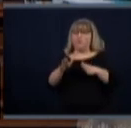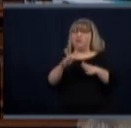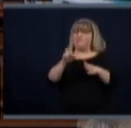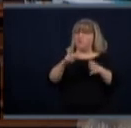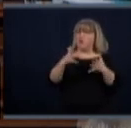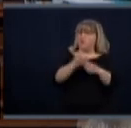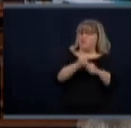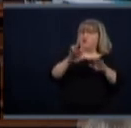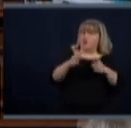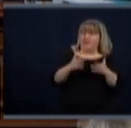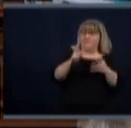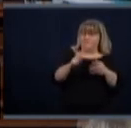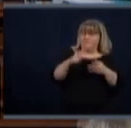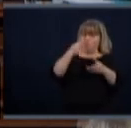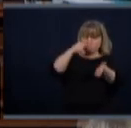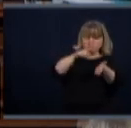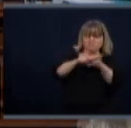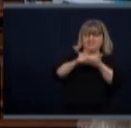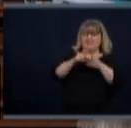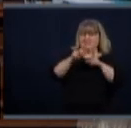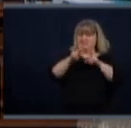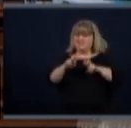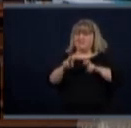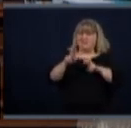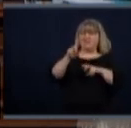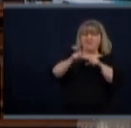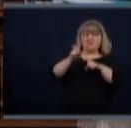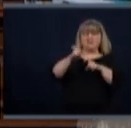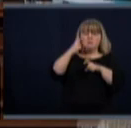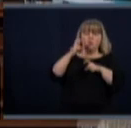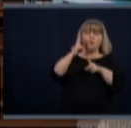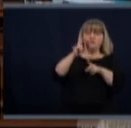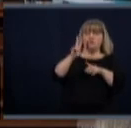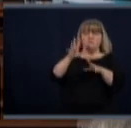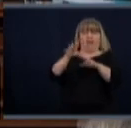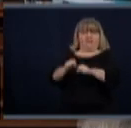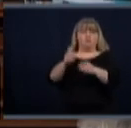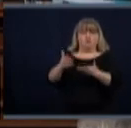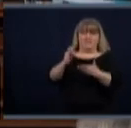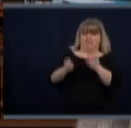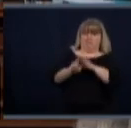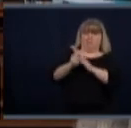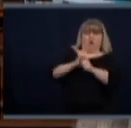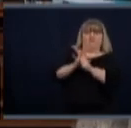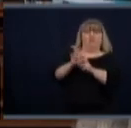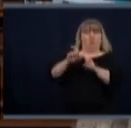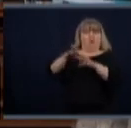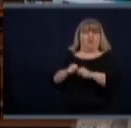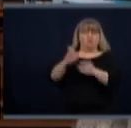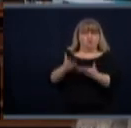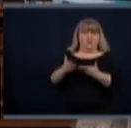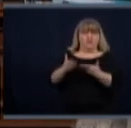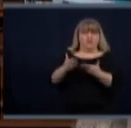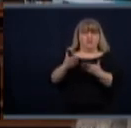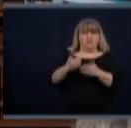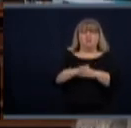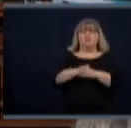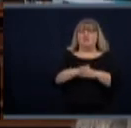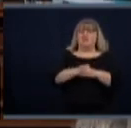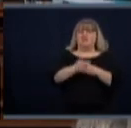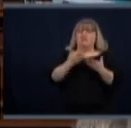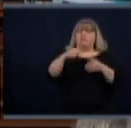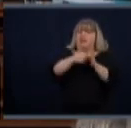qui seront effectués pour évaluer et circonscrire les éclosions, par exemple dans les écoles ou les entreprises. Est-ce que le Québec a